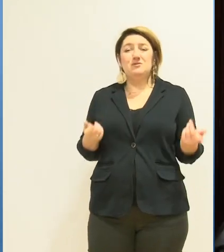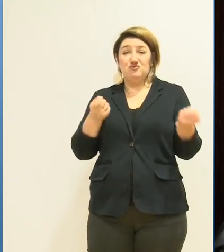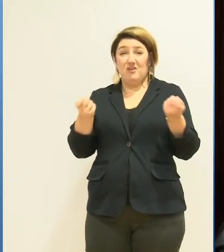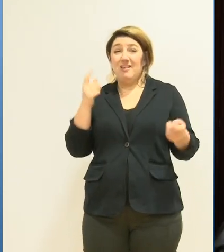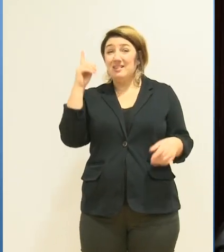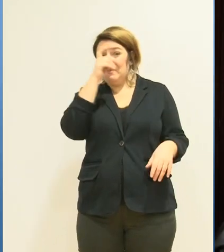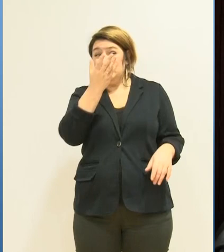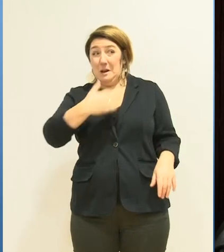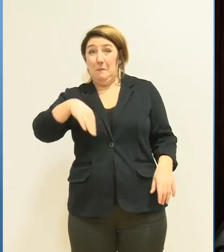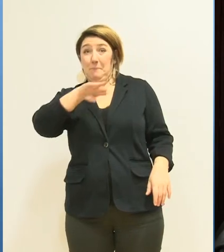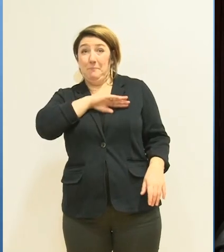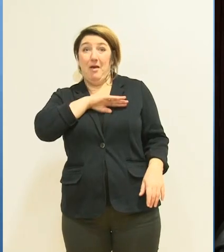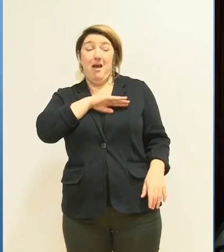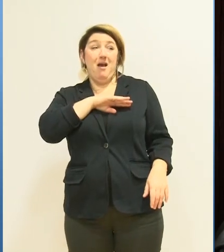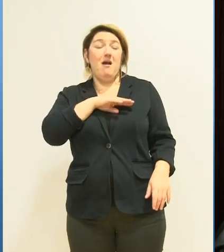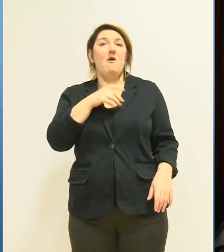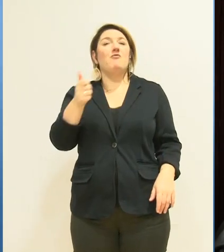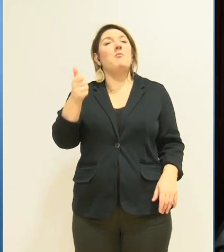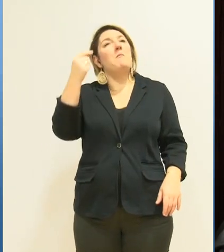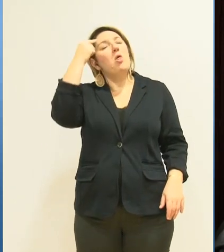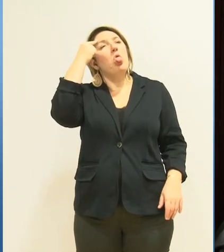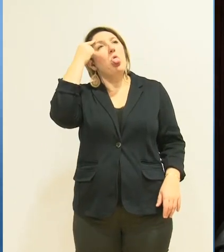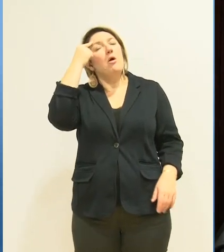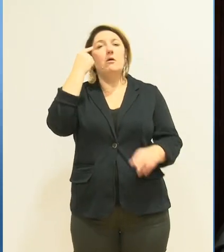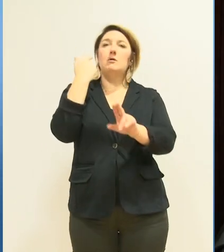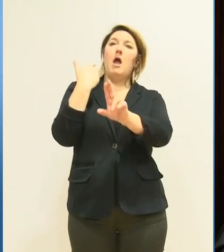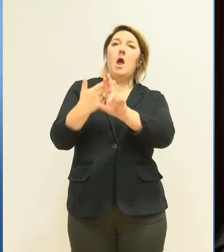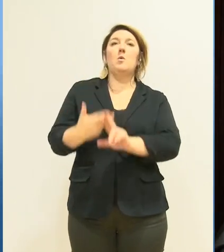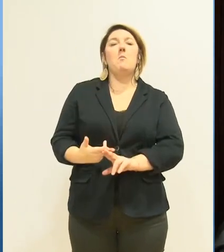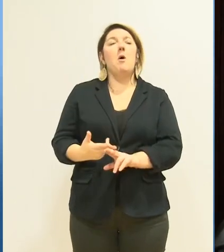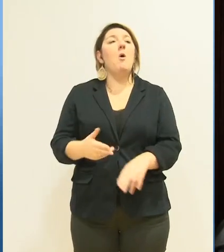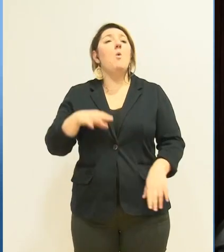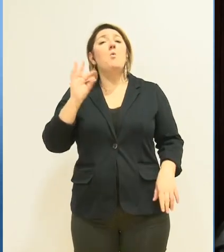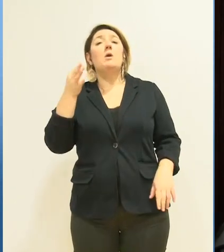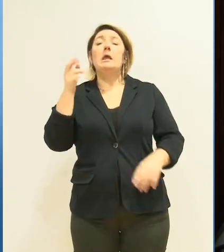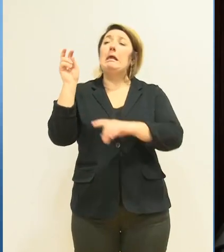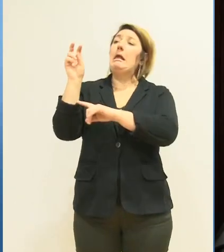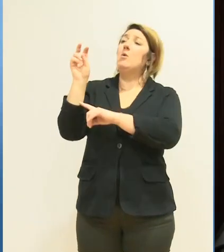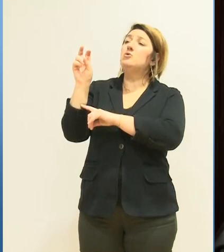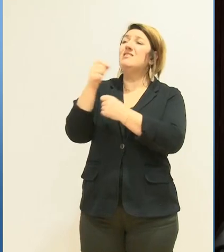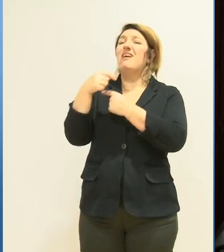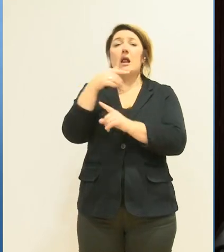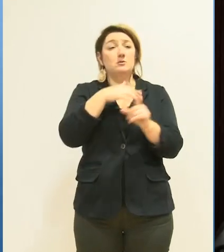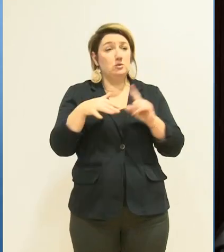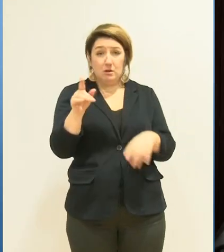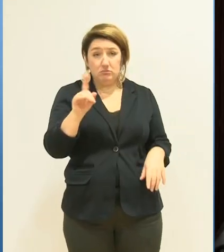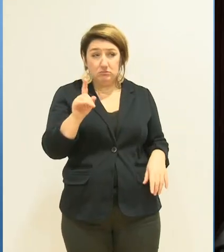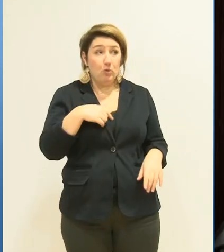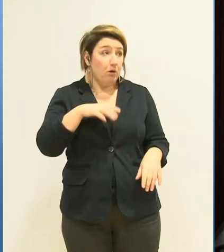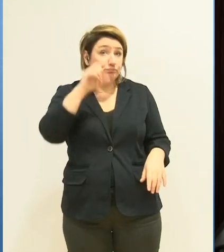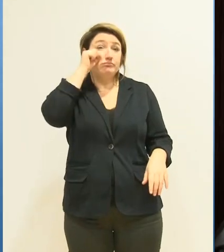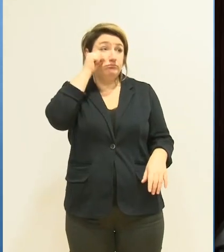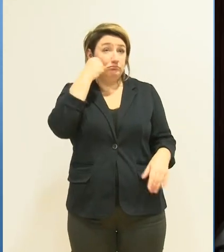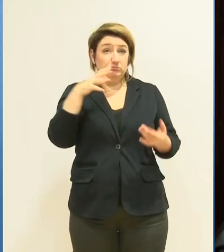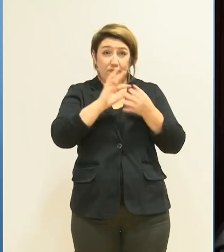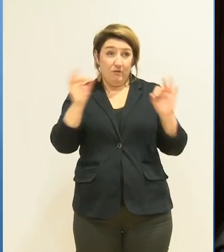vous ne pouvez pas en rester à l'argumentaire qui dit que tout ce qui est écologique et sociale je l' ai entendu ça ça